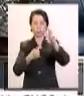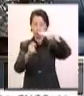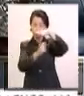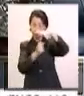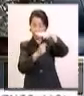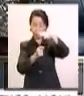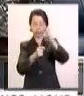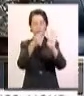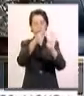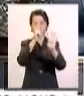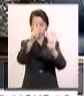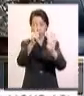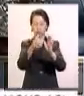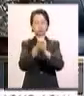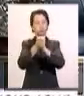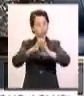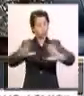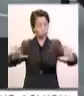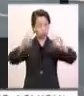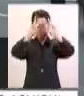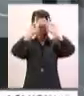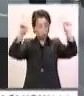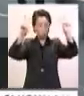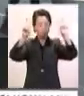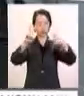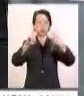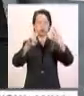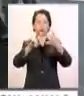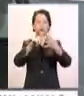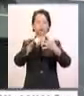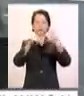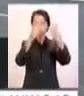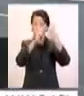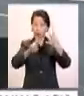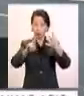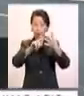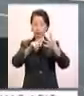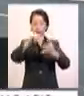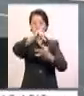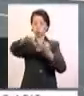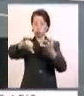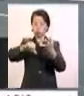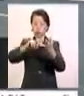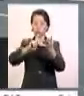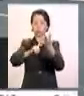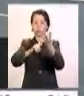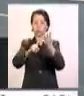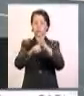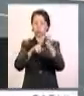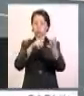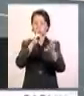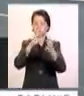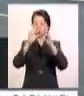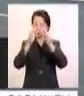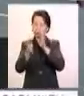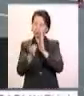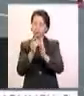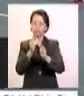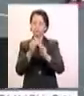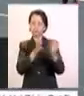utama, iaitu keselamatan dan ketenteraman awam, agama, sosiobudaya serta ketertiban